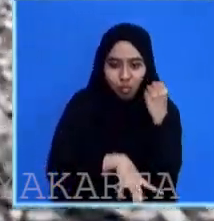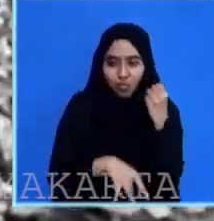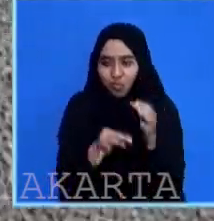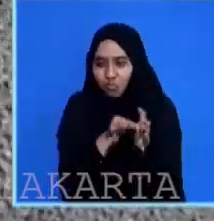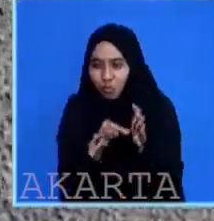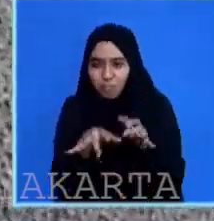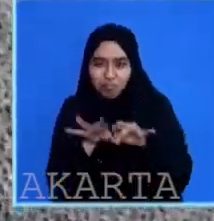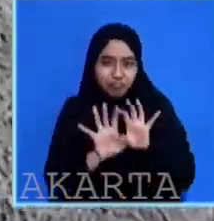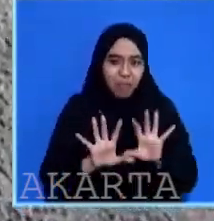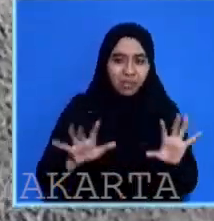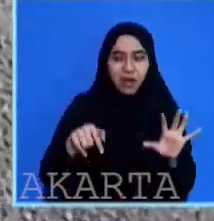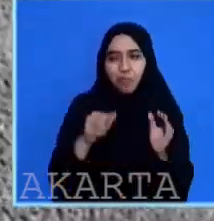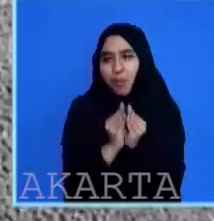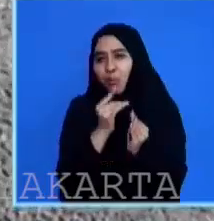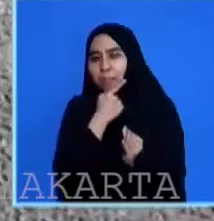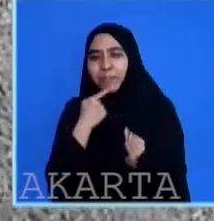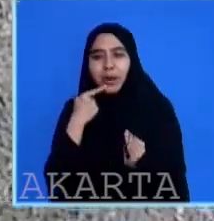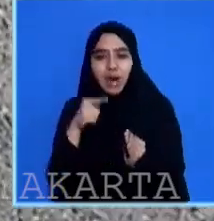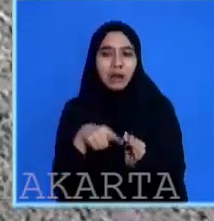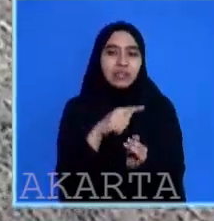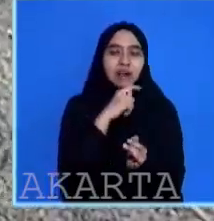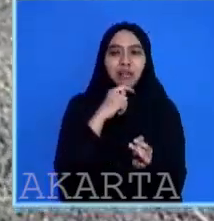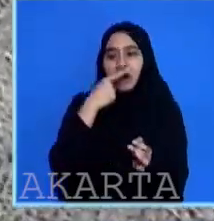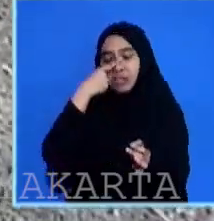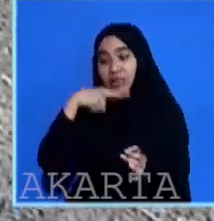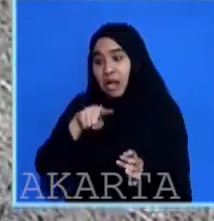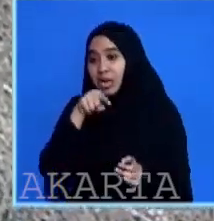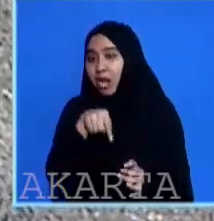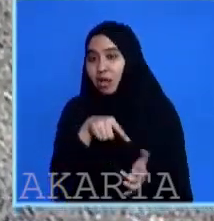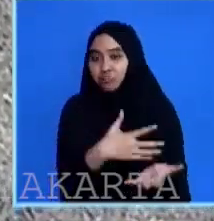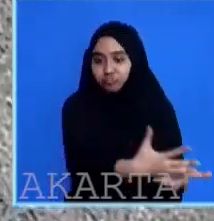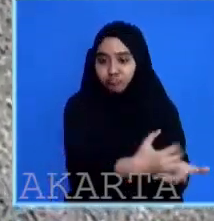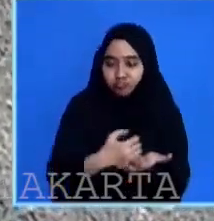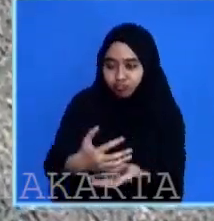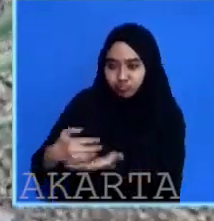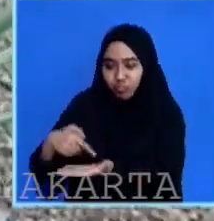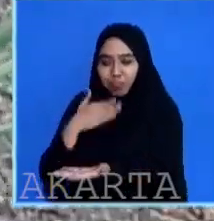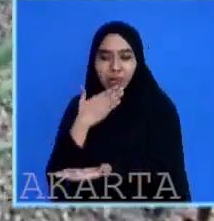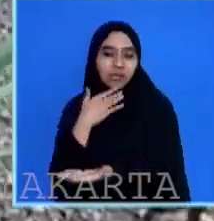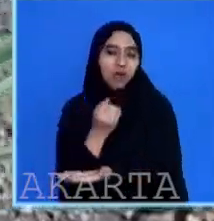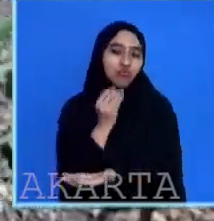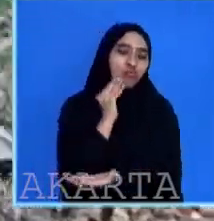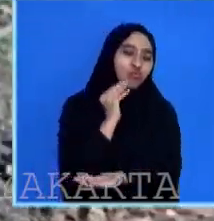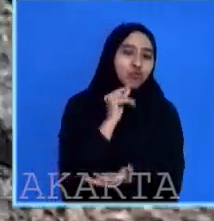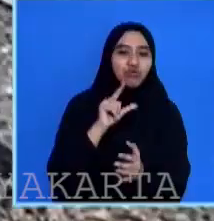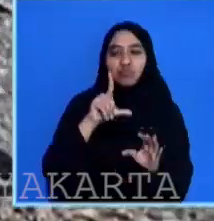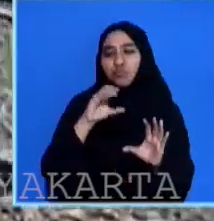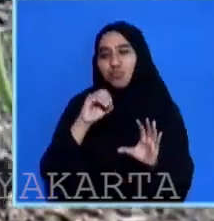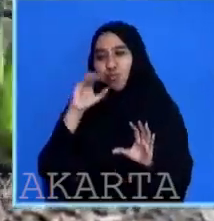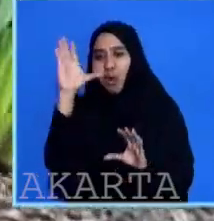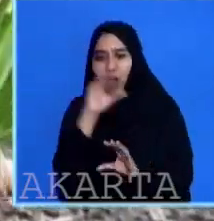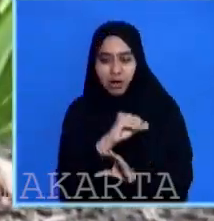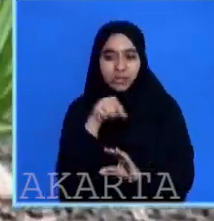asangak Thailand inkang dipunanem men sagpun unduh sampunipun umur P dinten manutangan